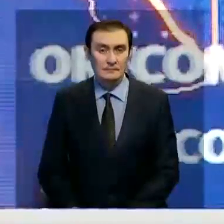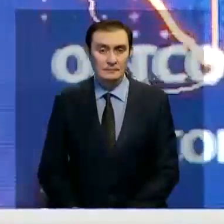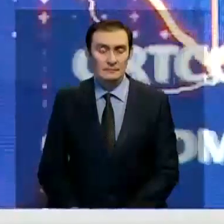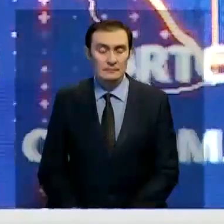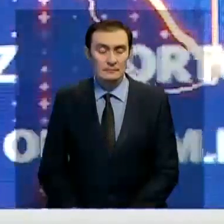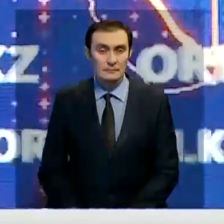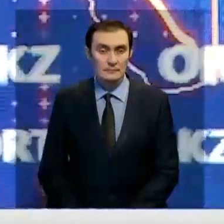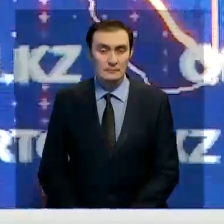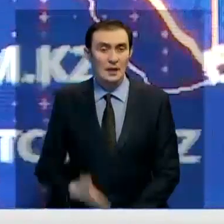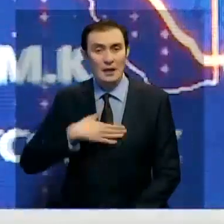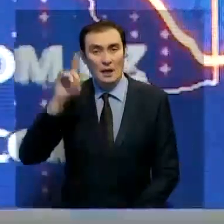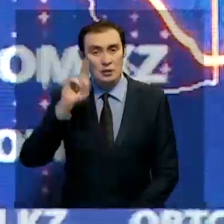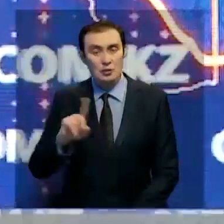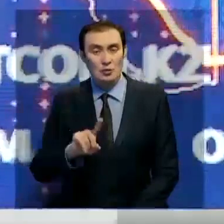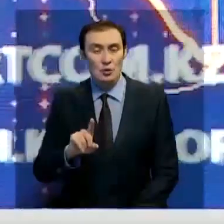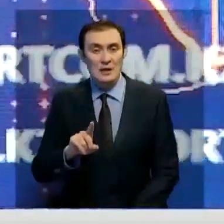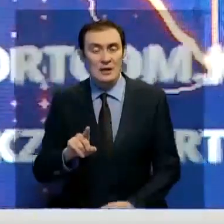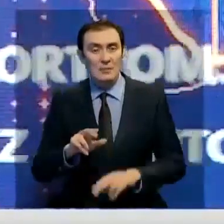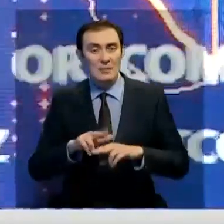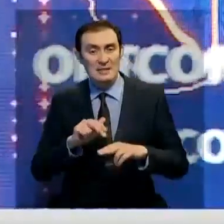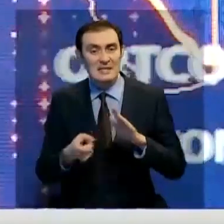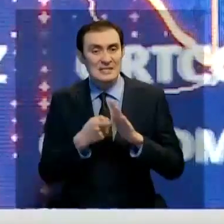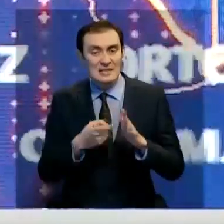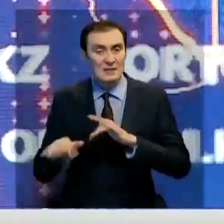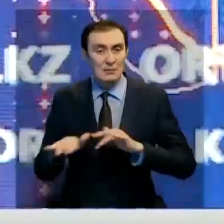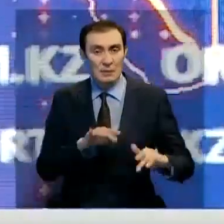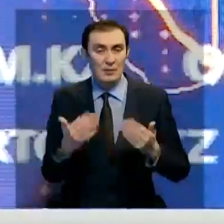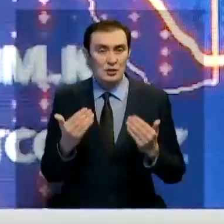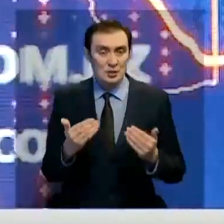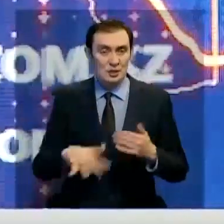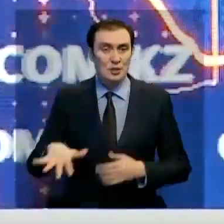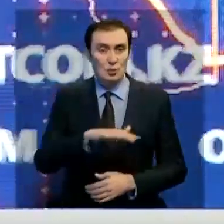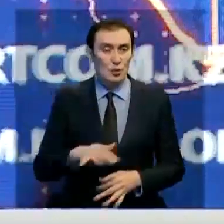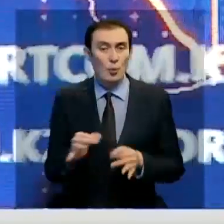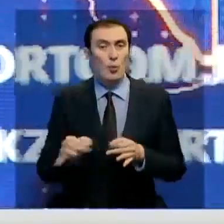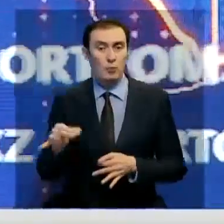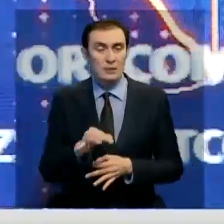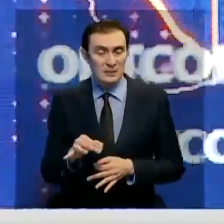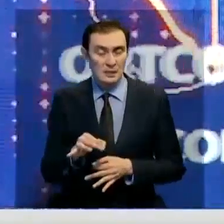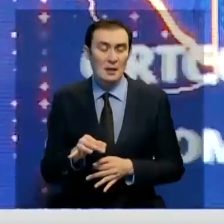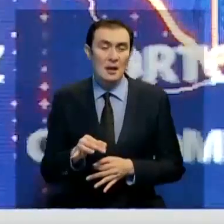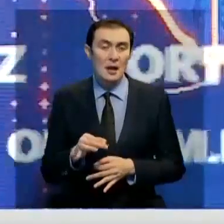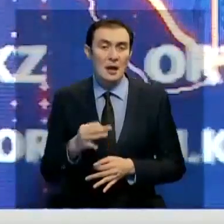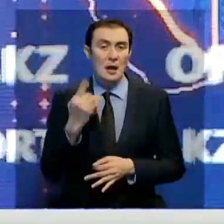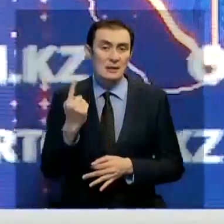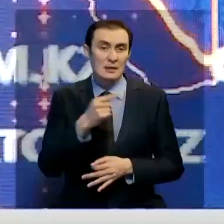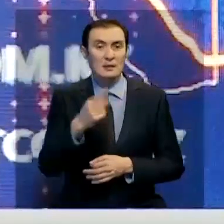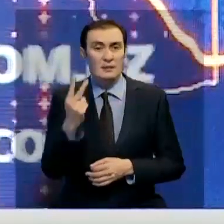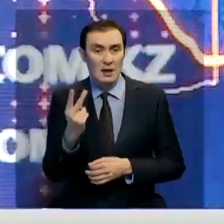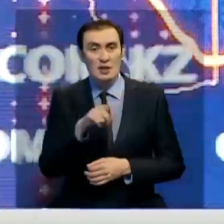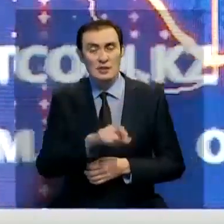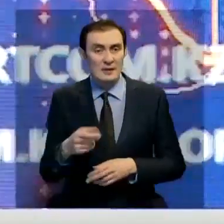Насколько я знаю, что следственные мероприятия, и они проводятся сейчас на территории области, два человека